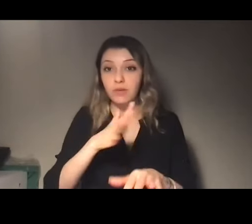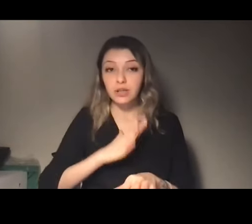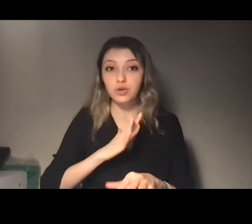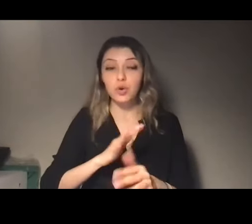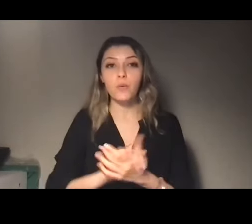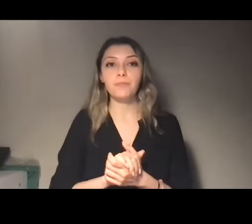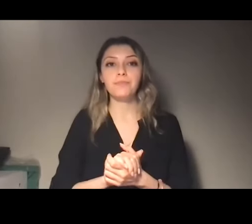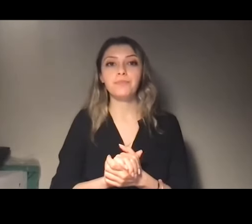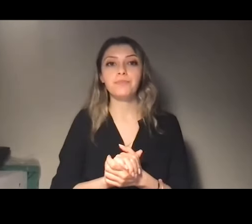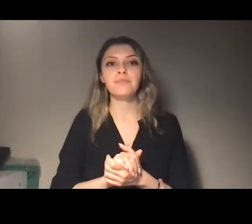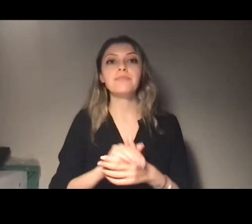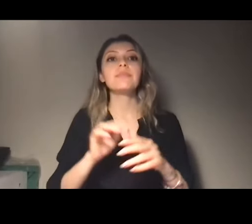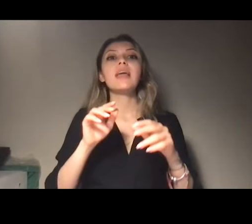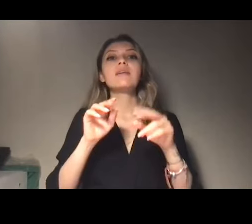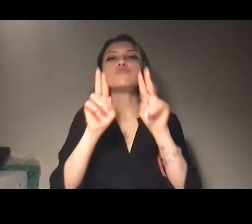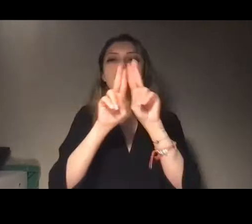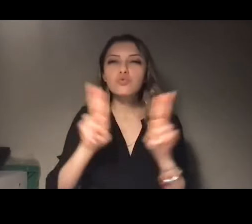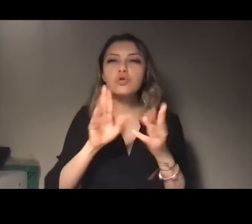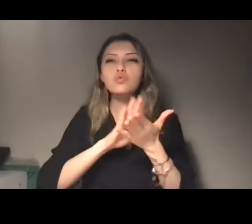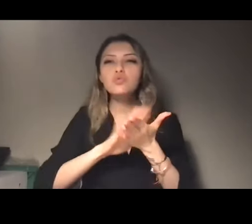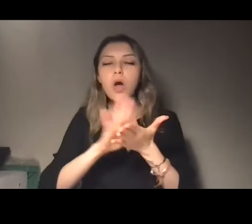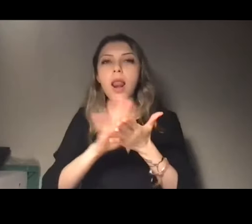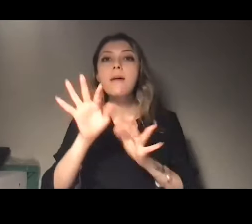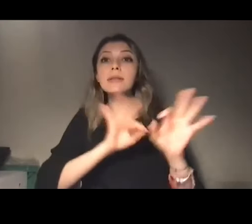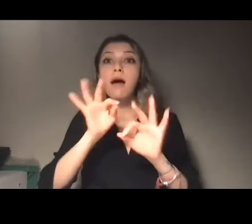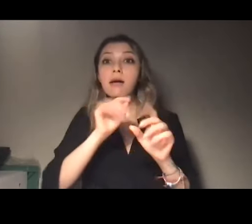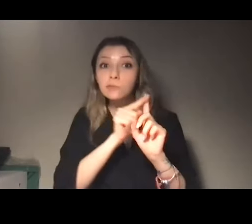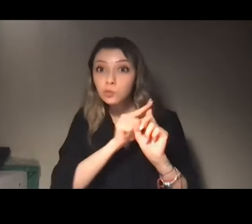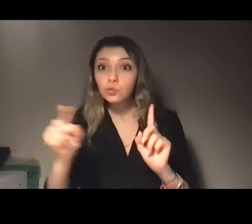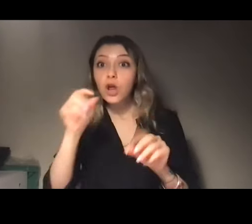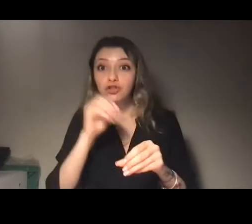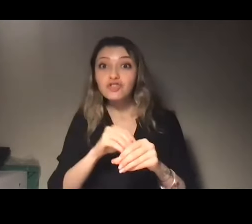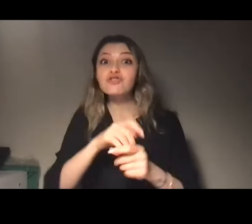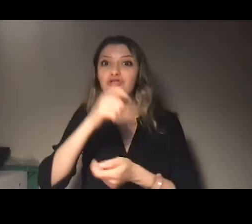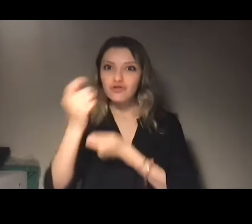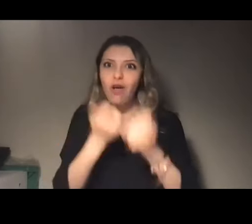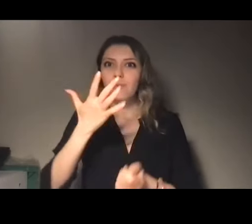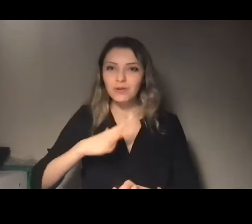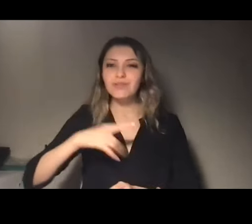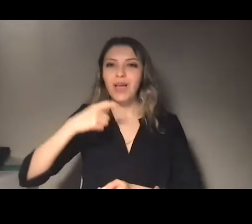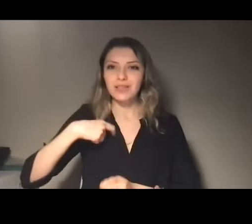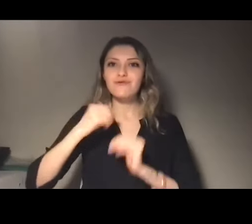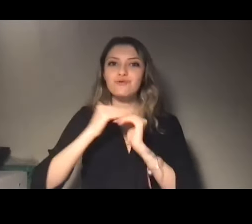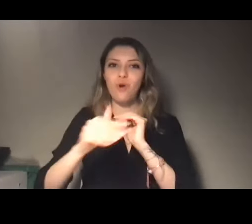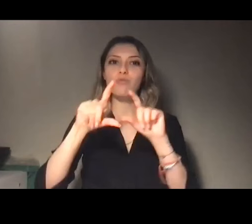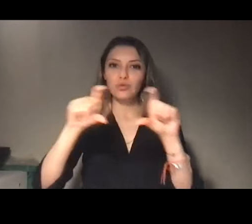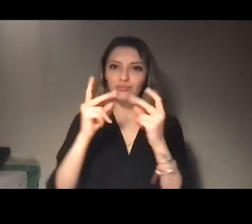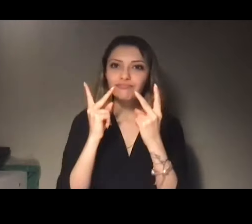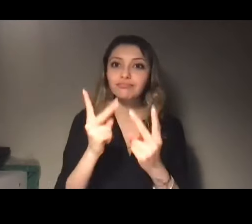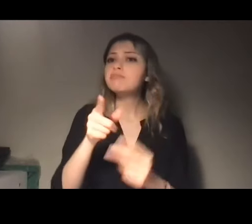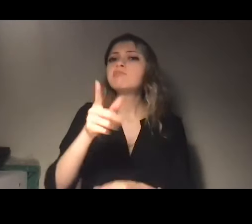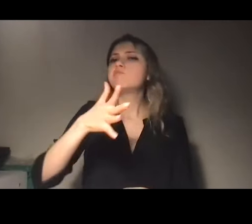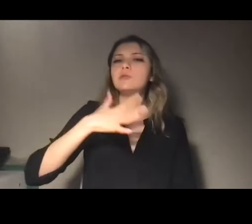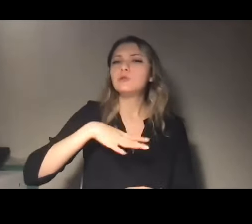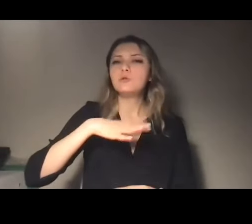evrensel periyodik inceleme süreçlerini izleyecek olan sivi toplum örgütlerinin ve isterlerse de